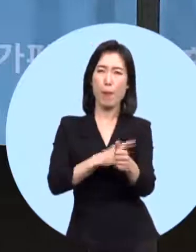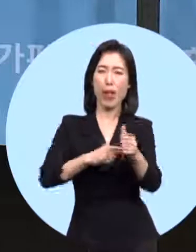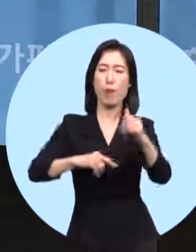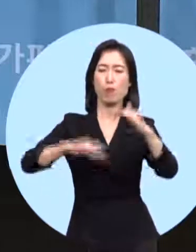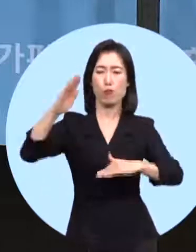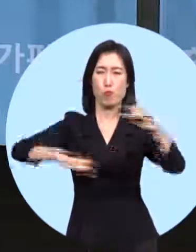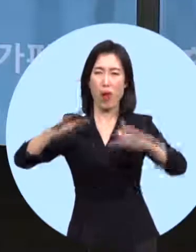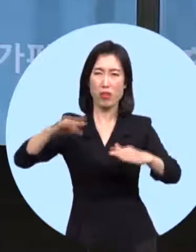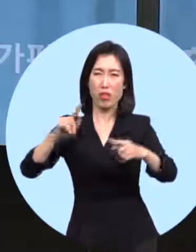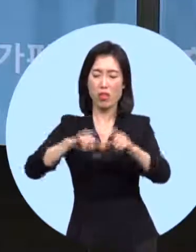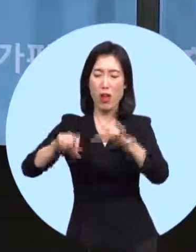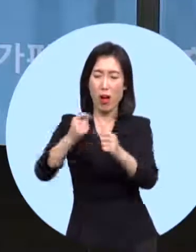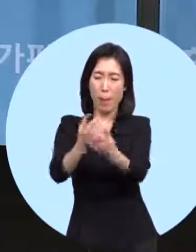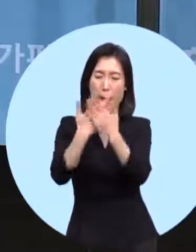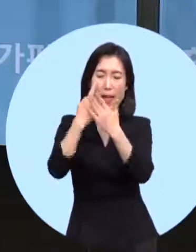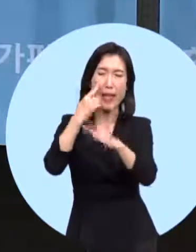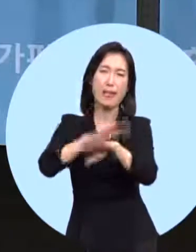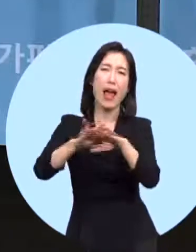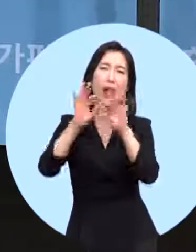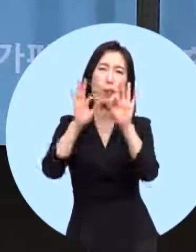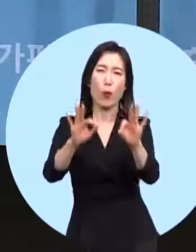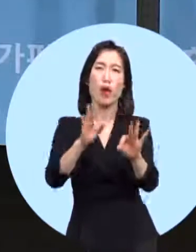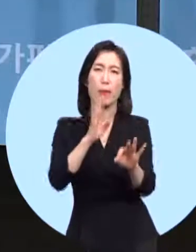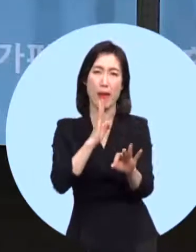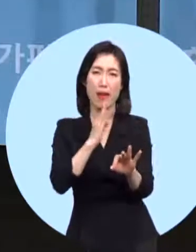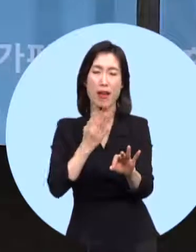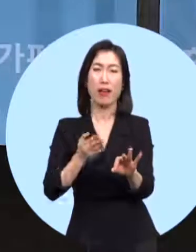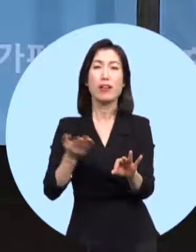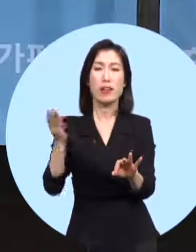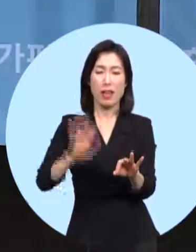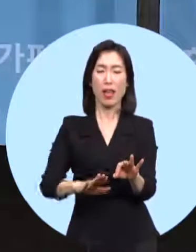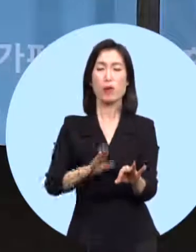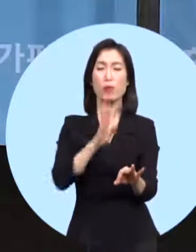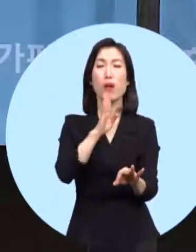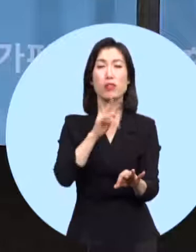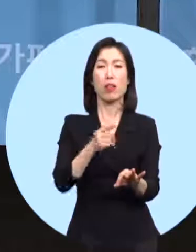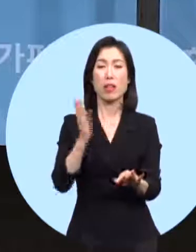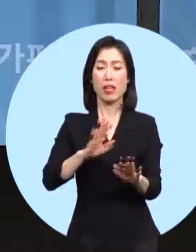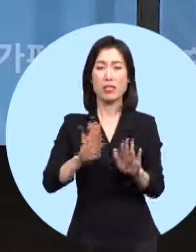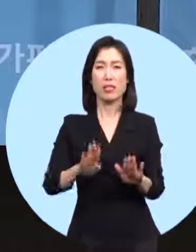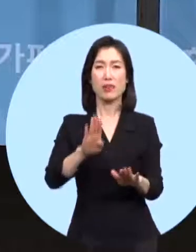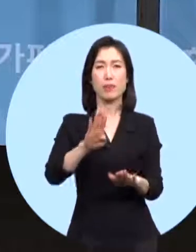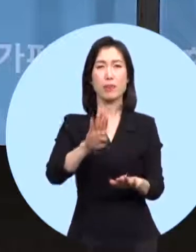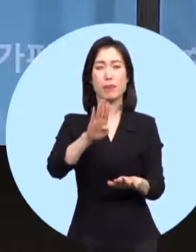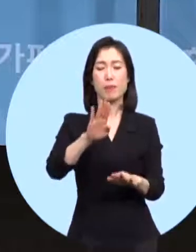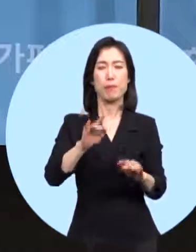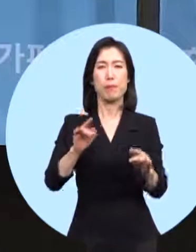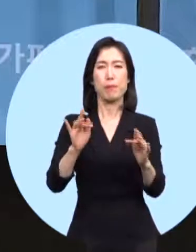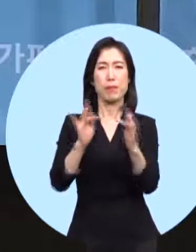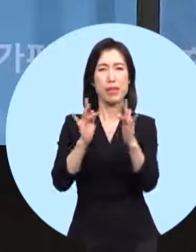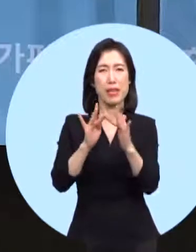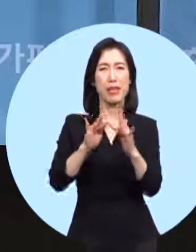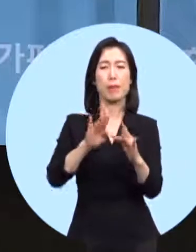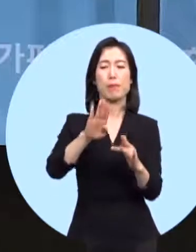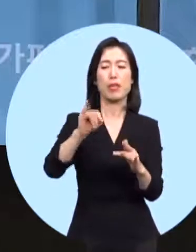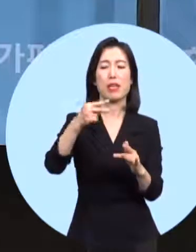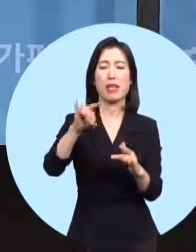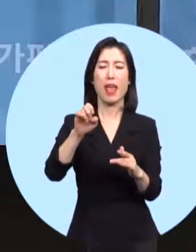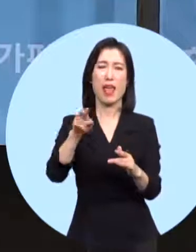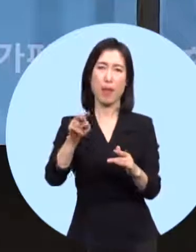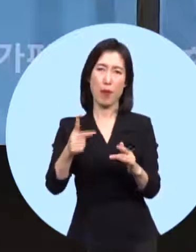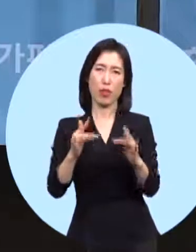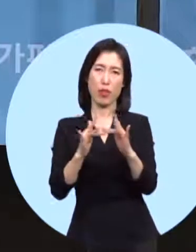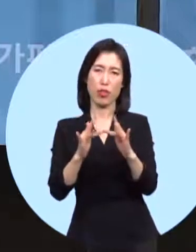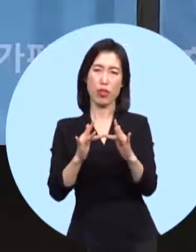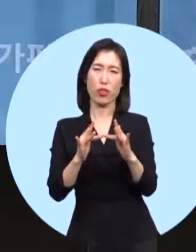있습니다. 사실 그러고 있습니다. 그런데 우리는 자꾸 비대면, 언택트 이런 얘기를 하지 않을까. 롯데나 이런 곳에서는